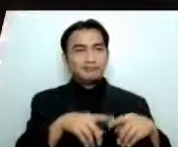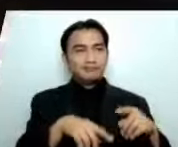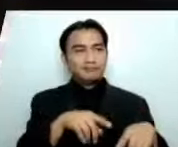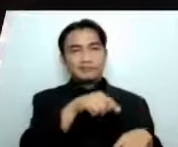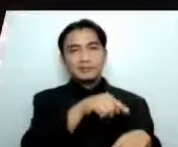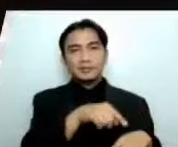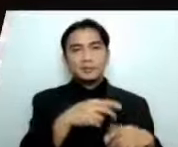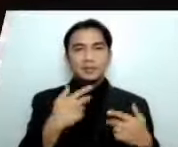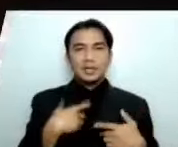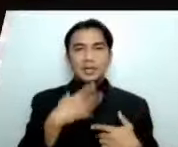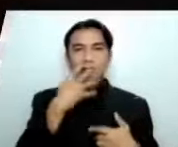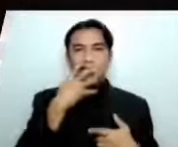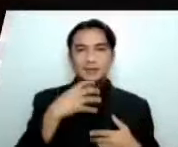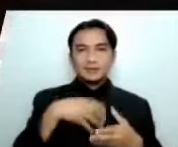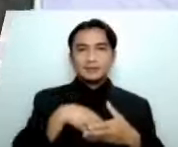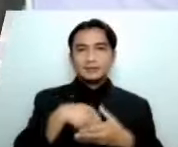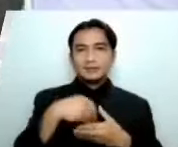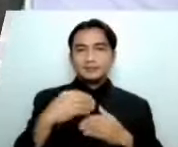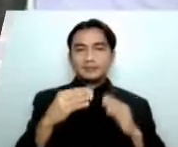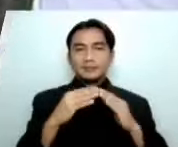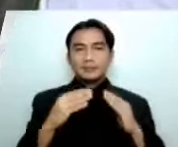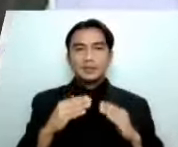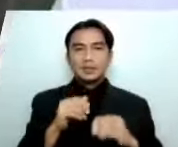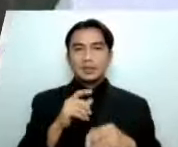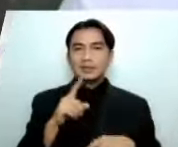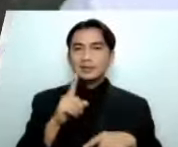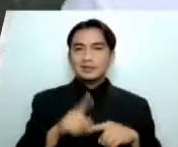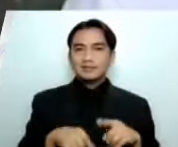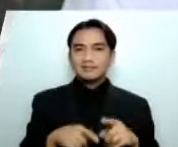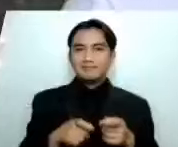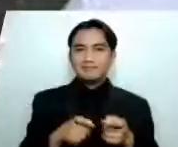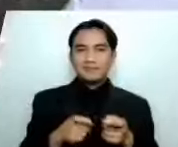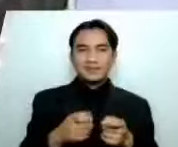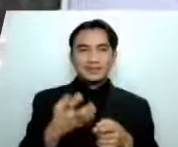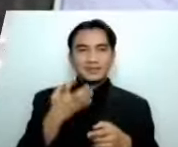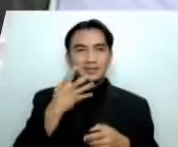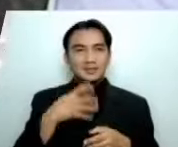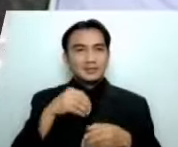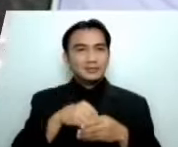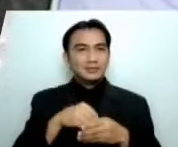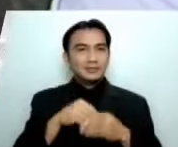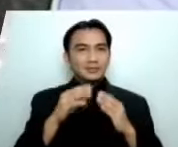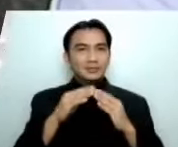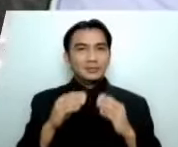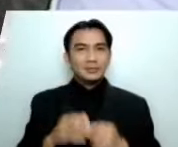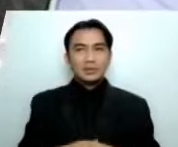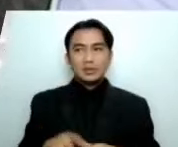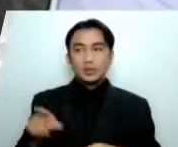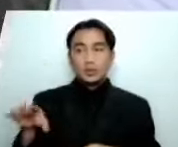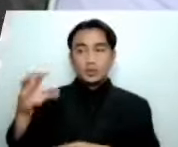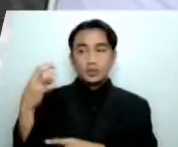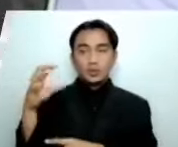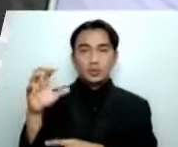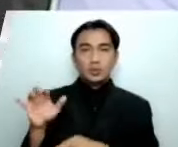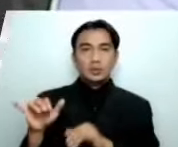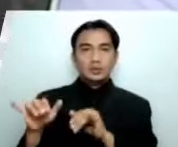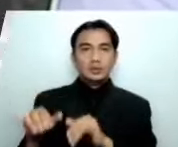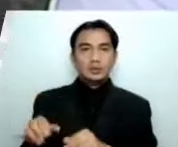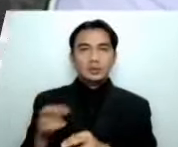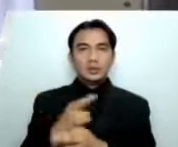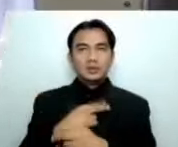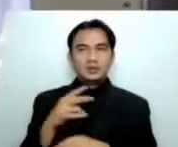matiis ang sobrang init sa loob Pahinga din namin yung elric namin kasi ang Buga ng hangin mainit kaya Andito kami sa labas para